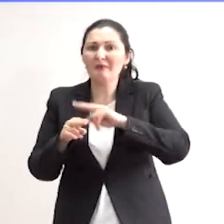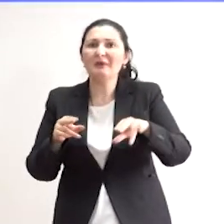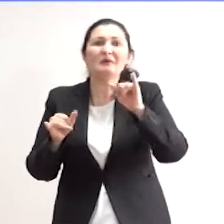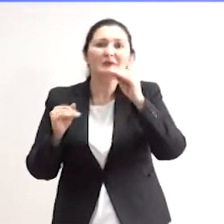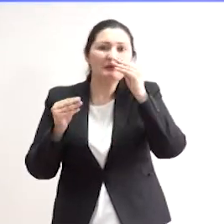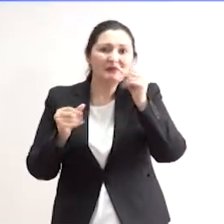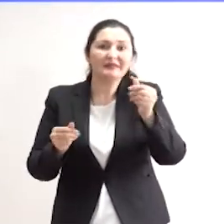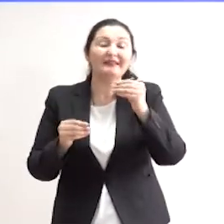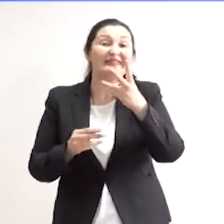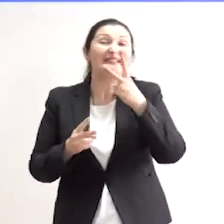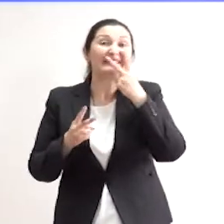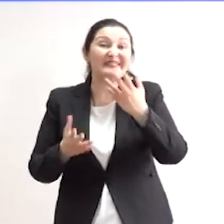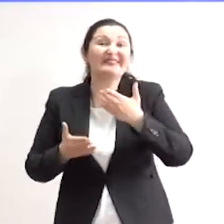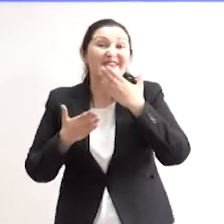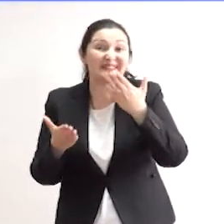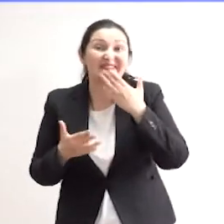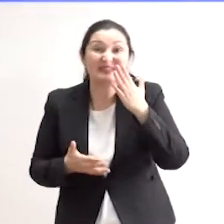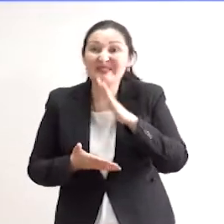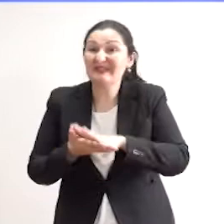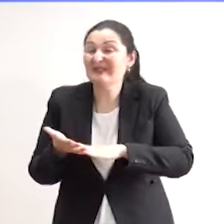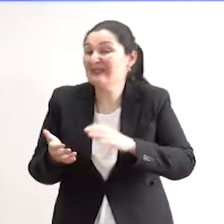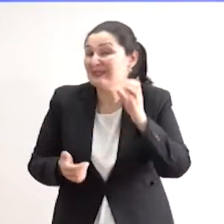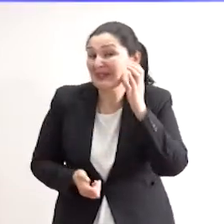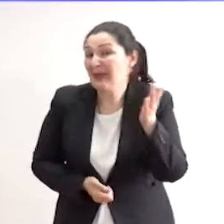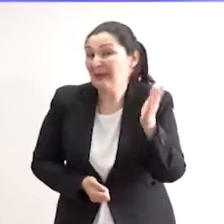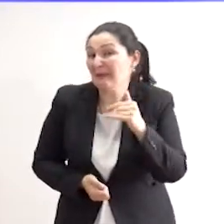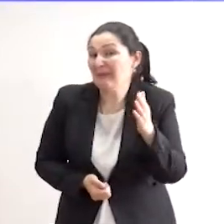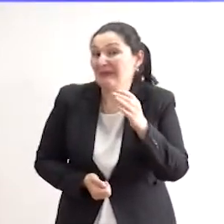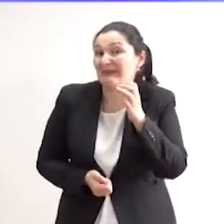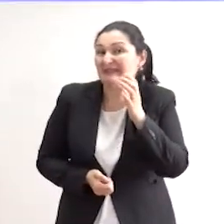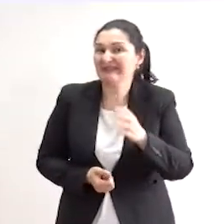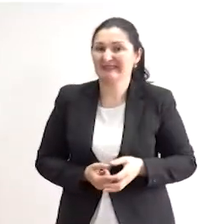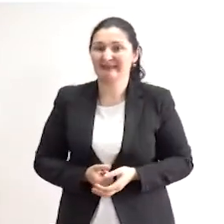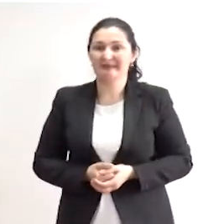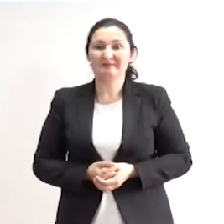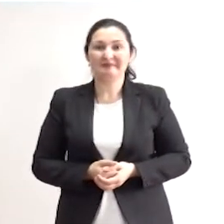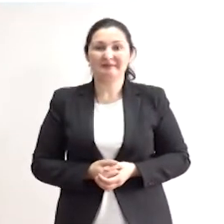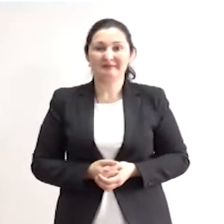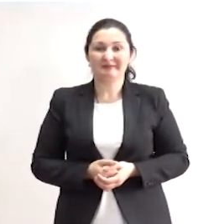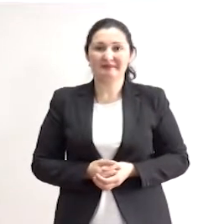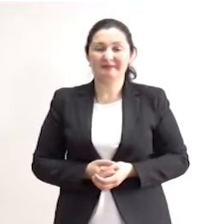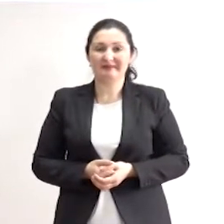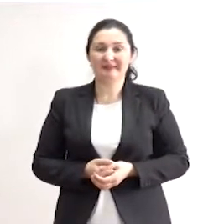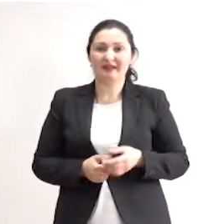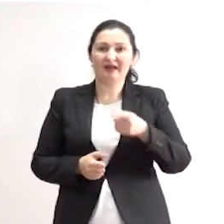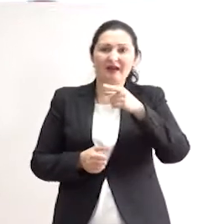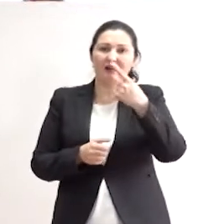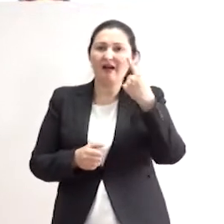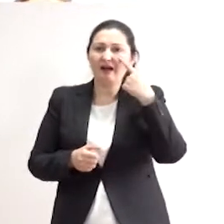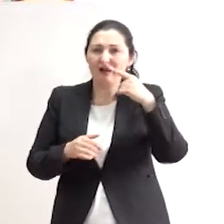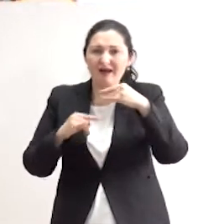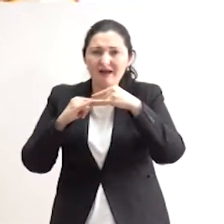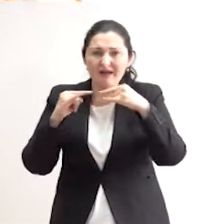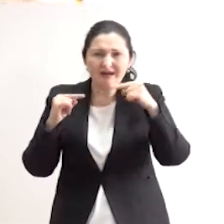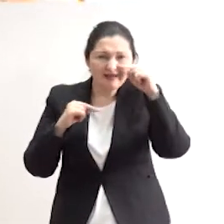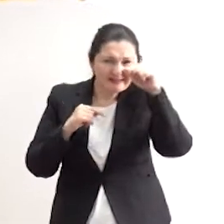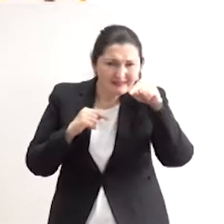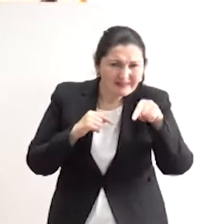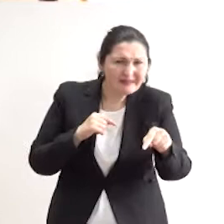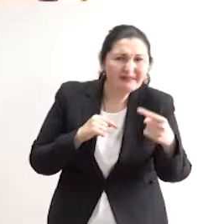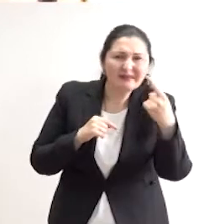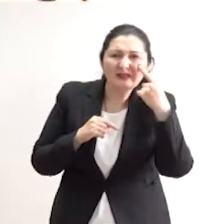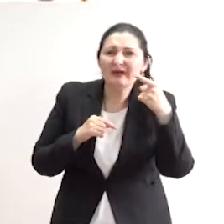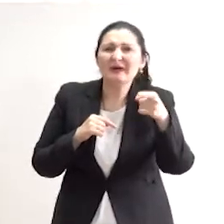می خونیم و می فهمیم باید می خونیم می خونیم او زیر میز رو نگاه کرد